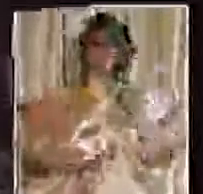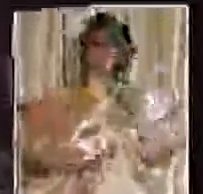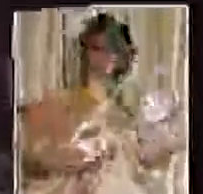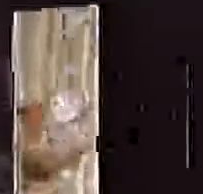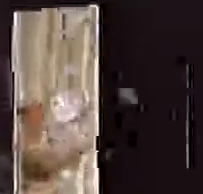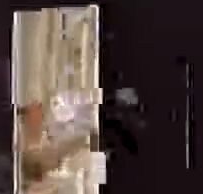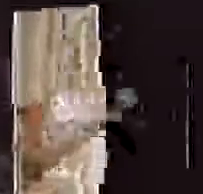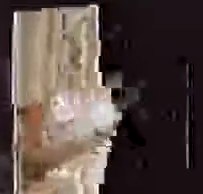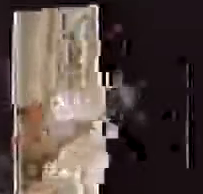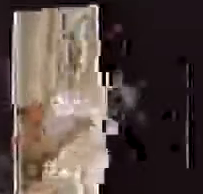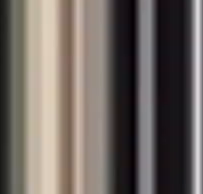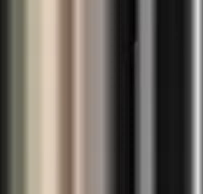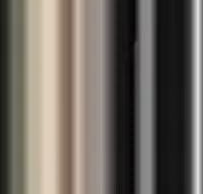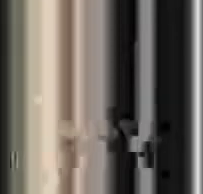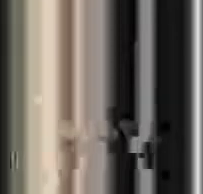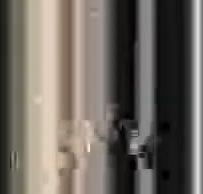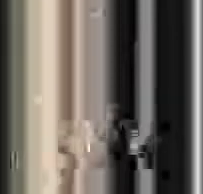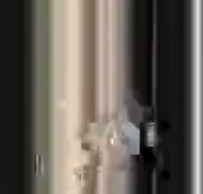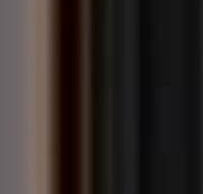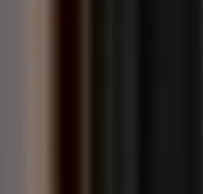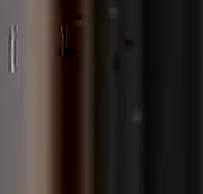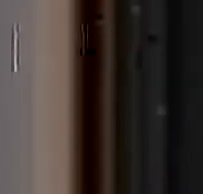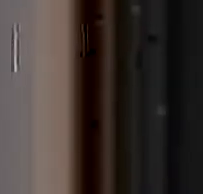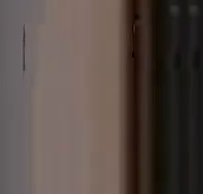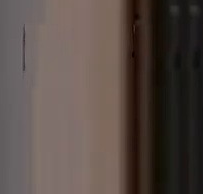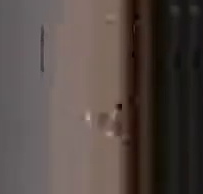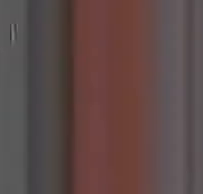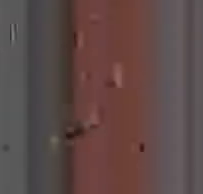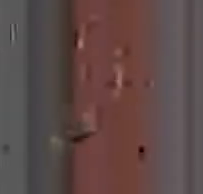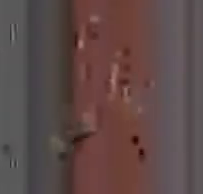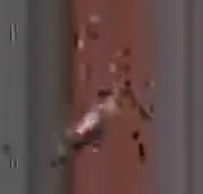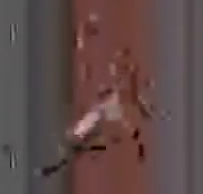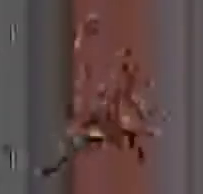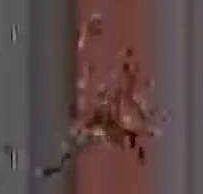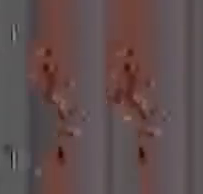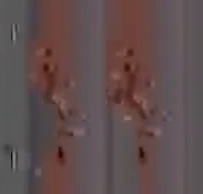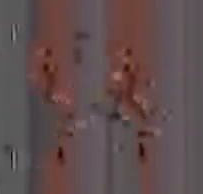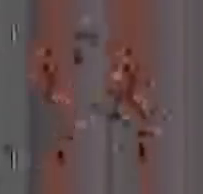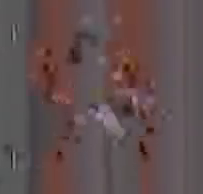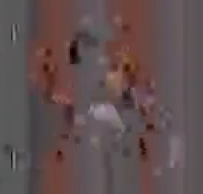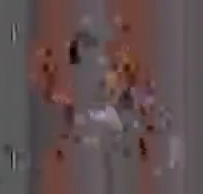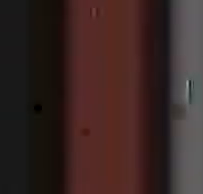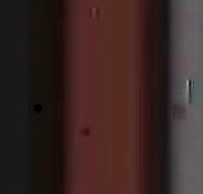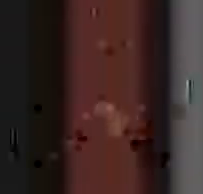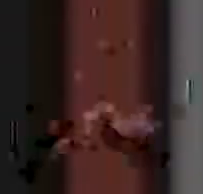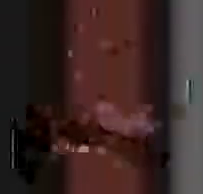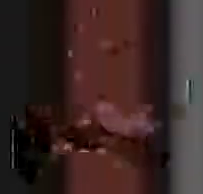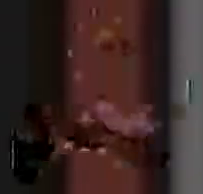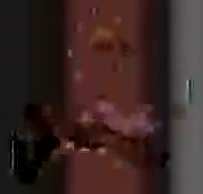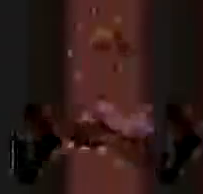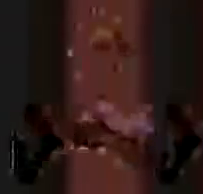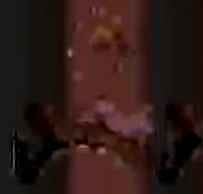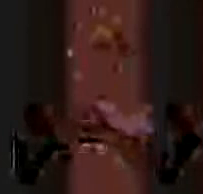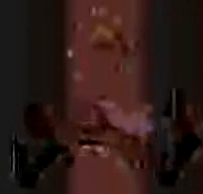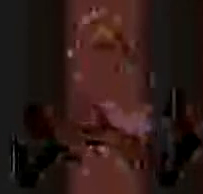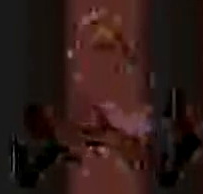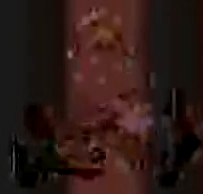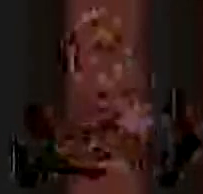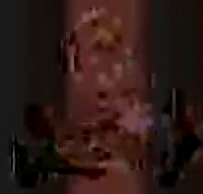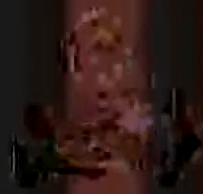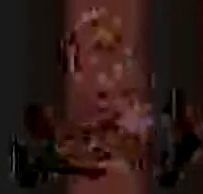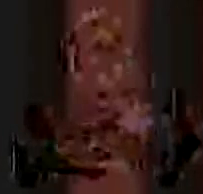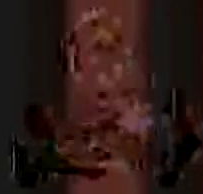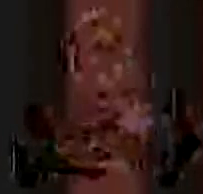සමහරෙකුට පාර්ලිමේන්තුව පටන් ගත්ත වෙලේ ඉඳලා සාම්ප්‍රදායික වැඩසටහන පැත්තකට තියලා බොරුවට කයි වාරුක